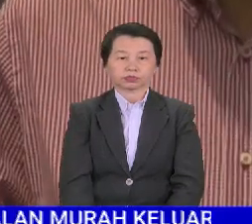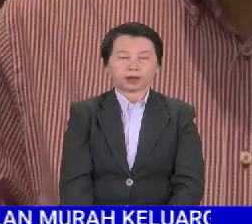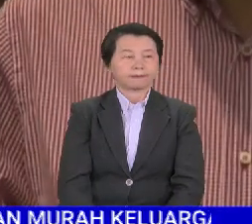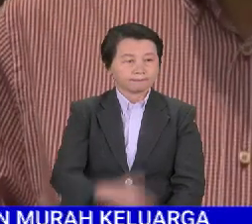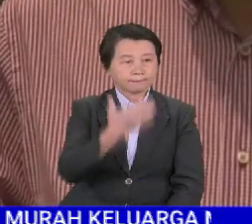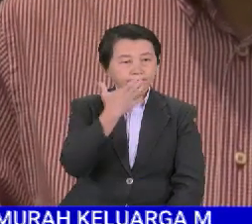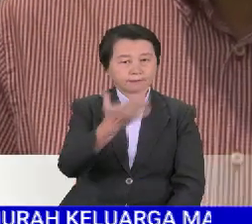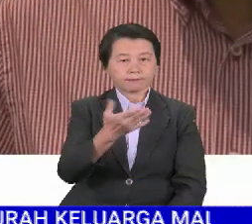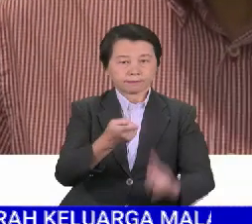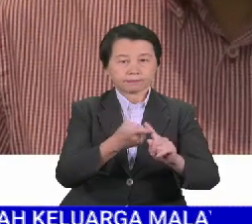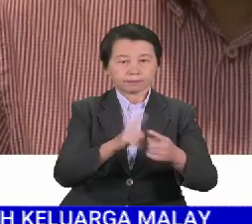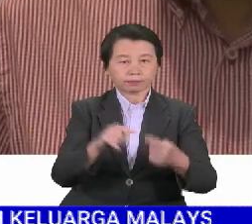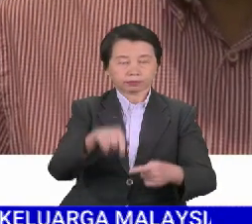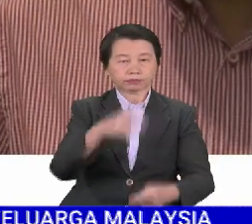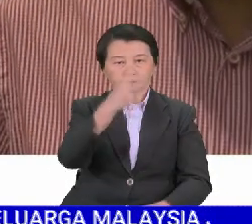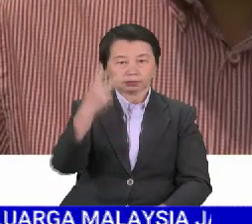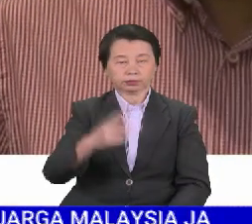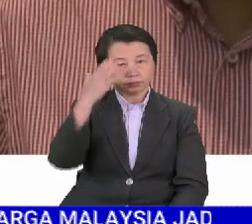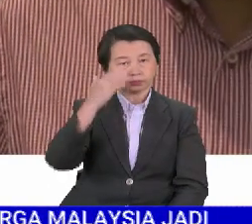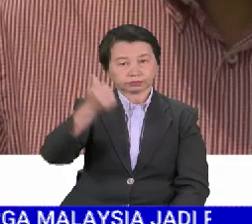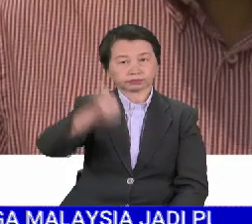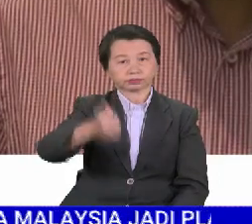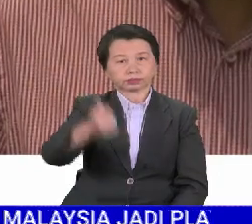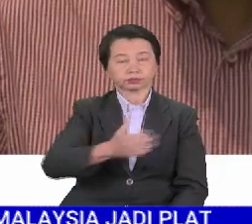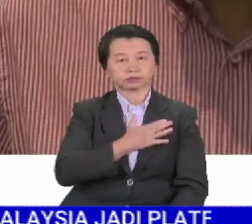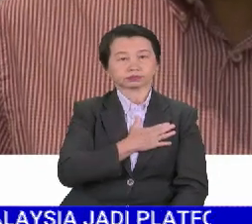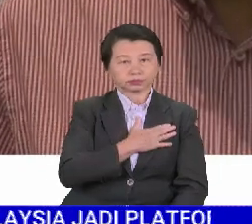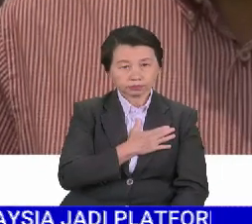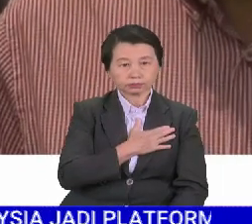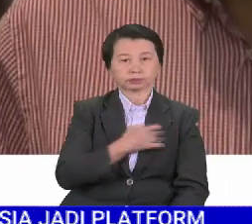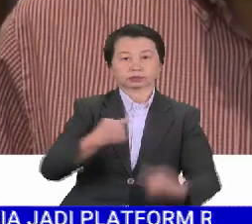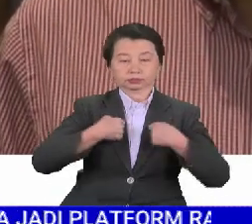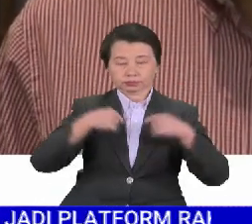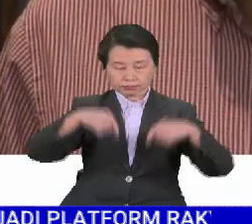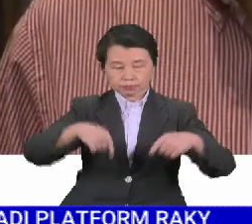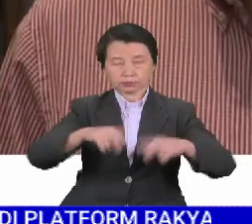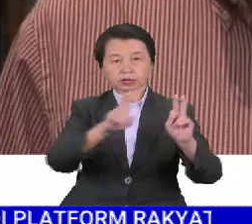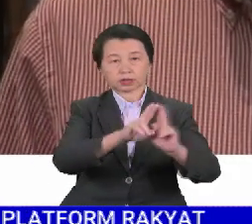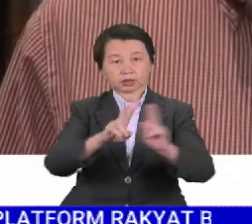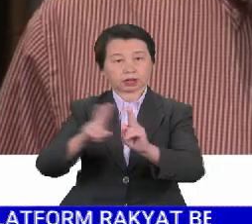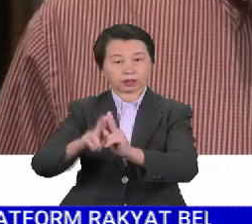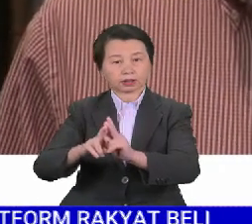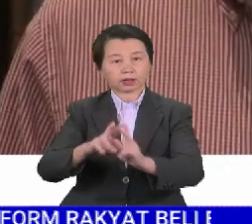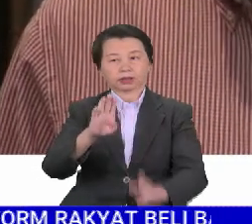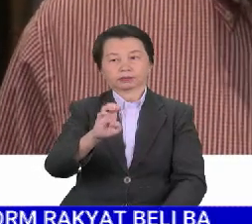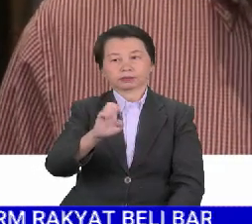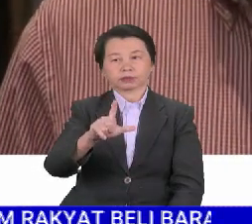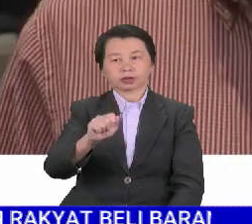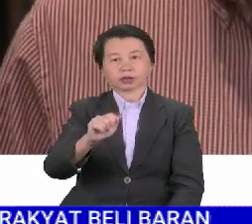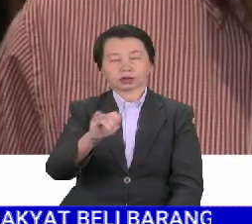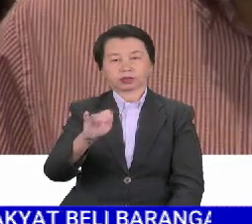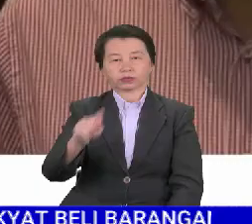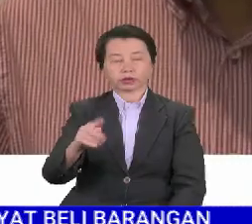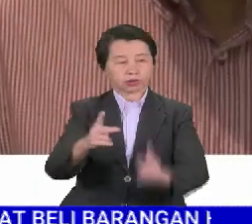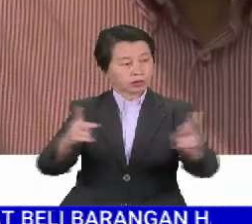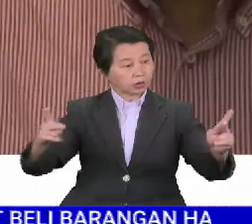Terima kasih rakan penyampai di Kuching. Assalamualaikum, salam sejahtera. Saya sekarang berada di Kampung Belawai di Tanjung Manis untuk